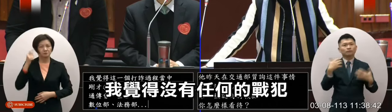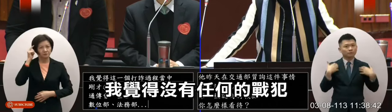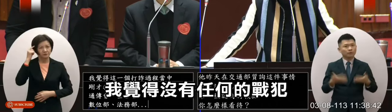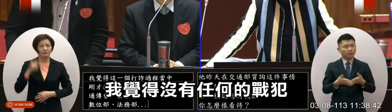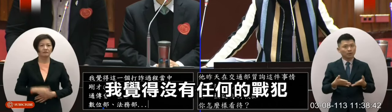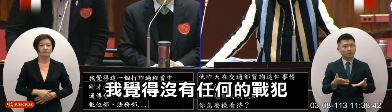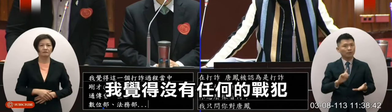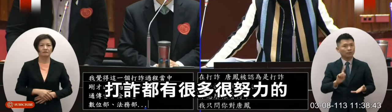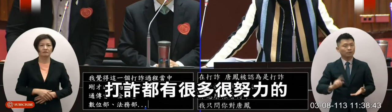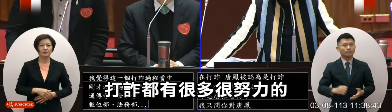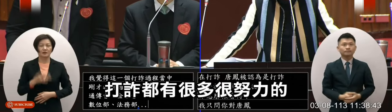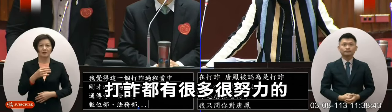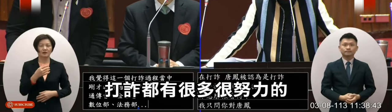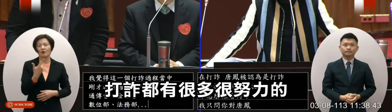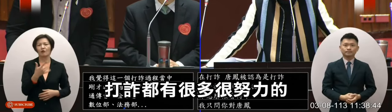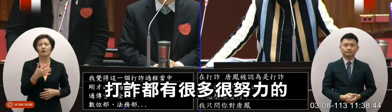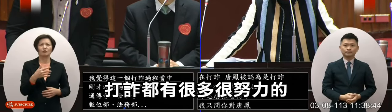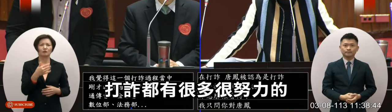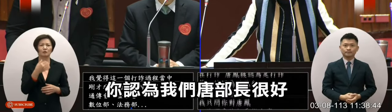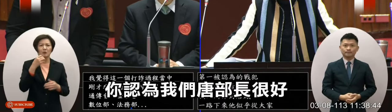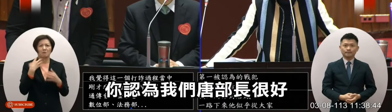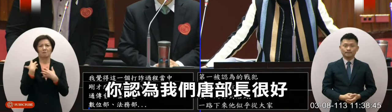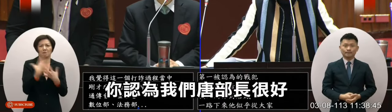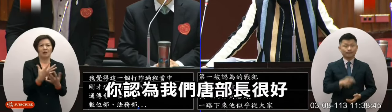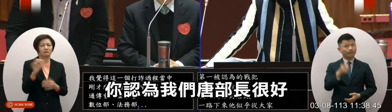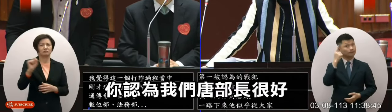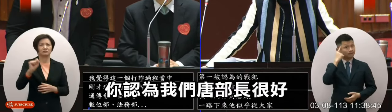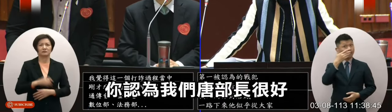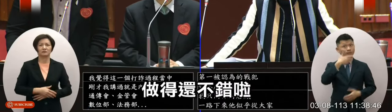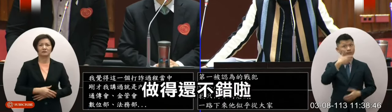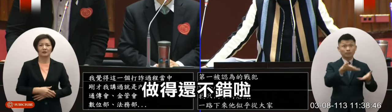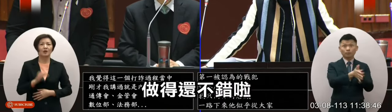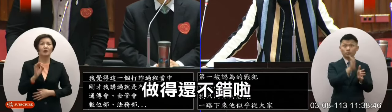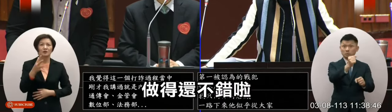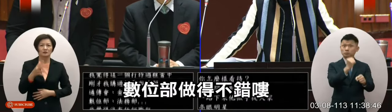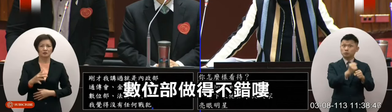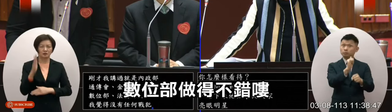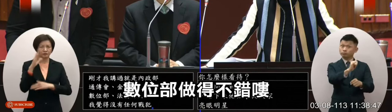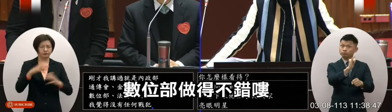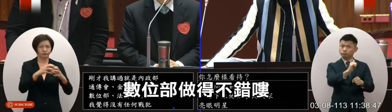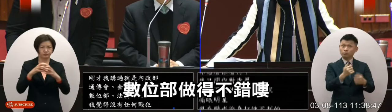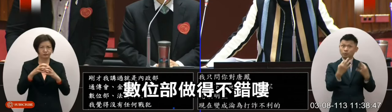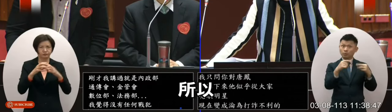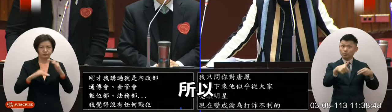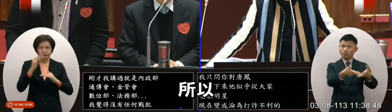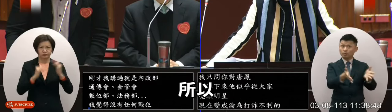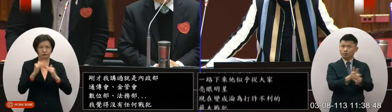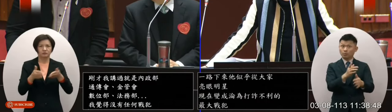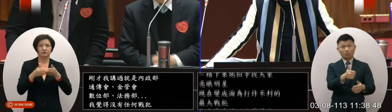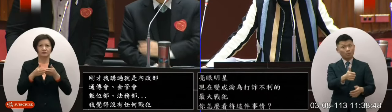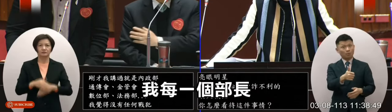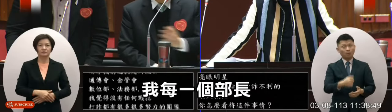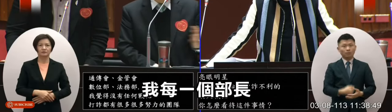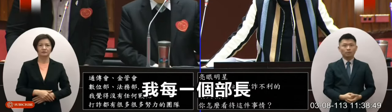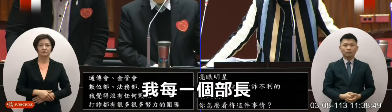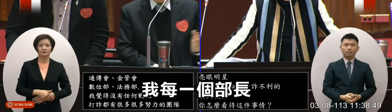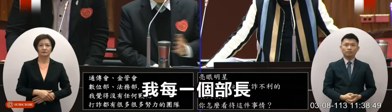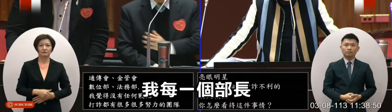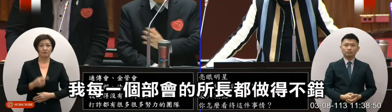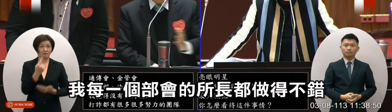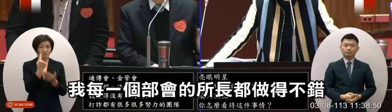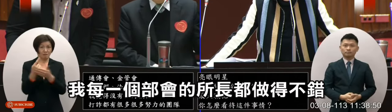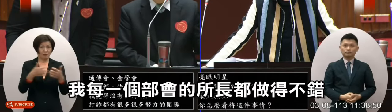有任何的战犯，打诈都有很多。 所以你认为我们唐部长很好，做得还不错了，数位部做得不错了。 所以。我每一个